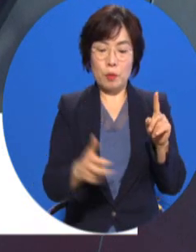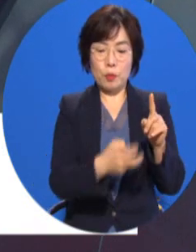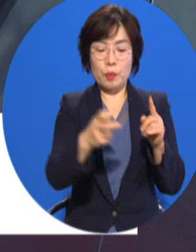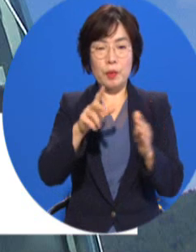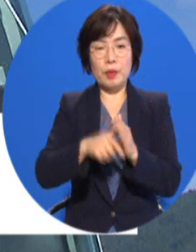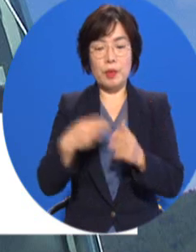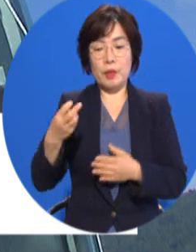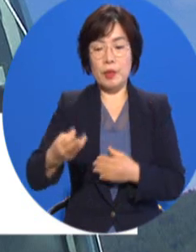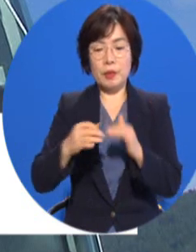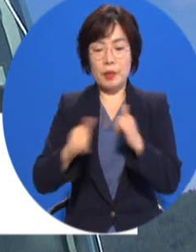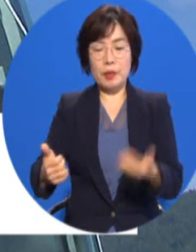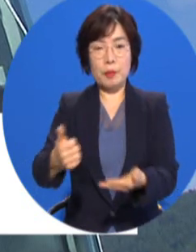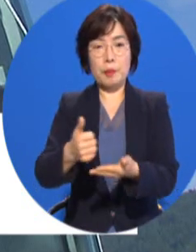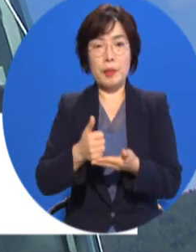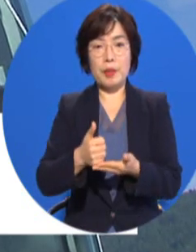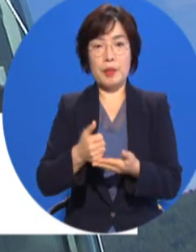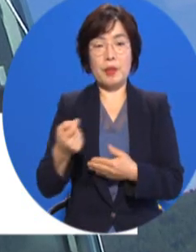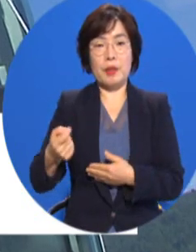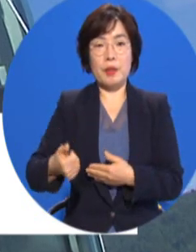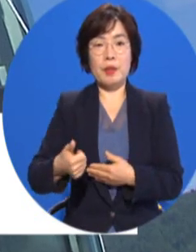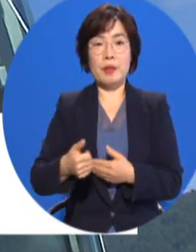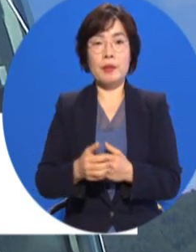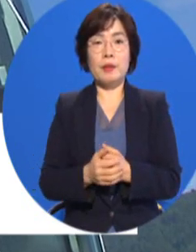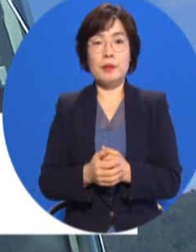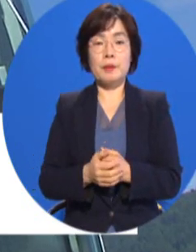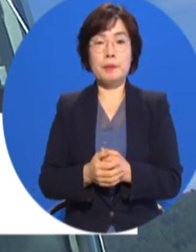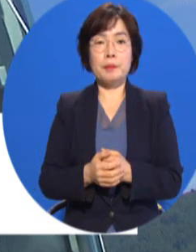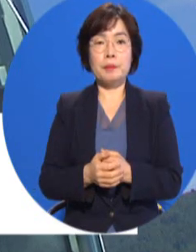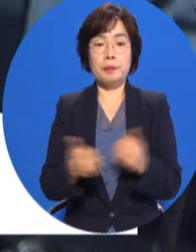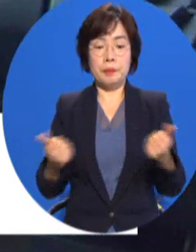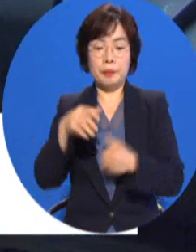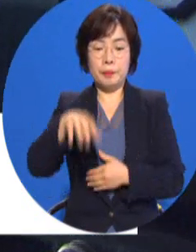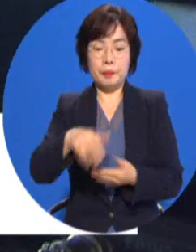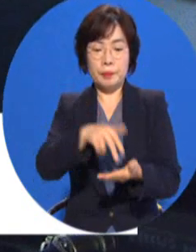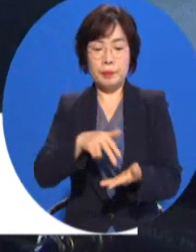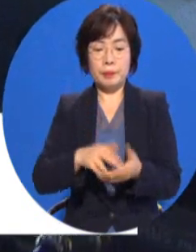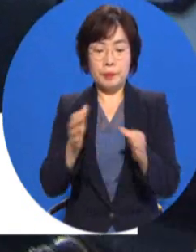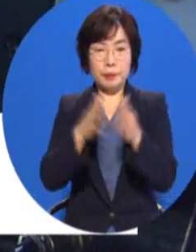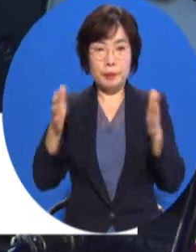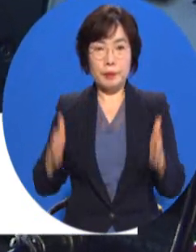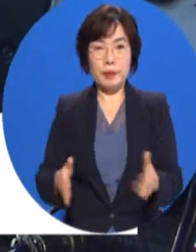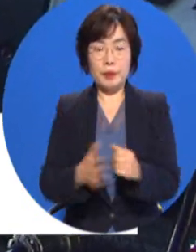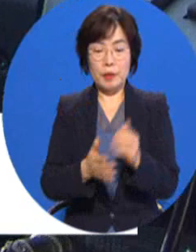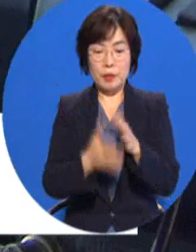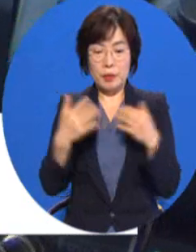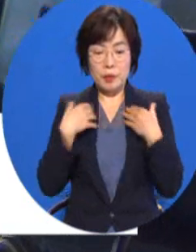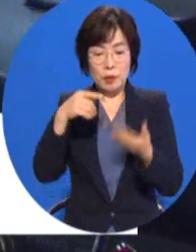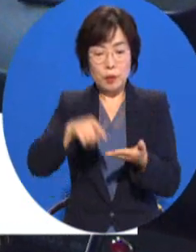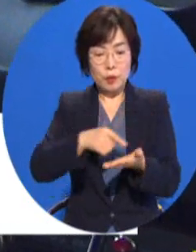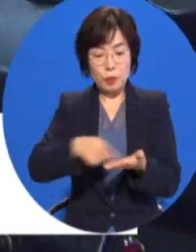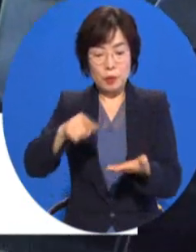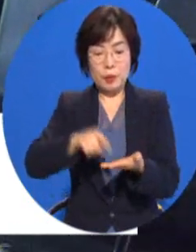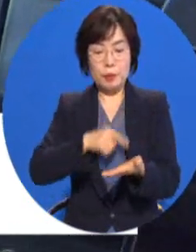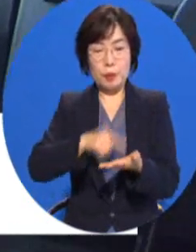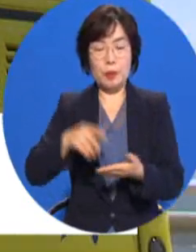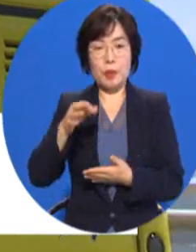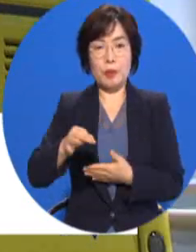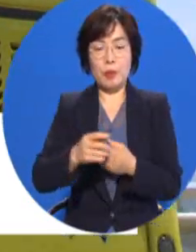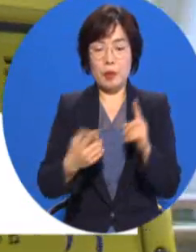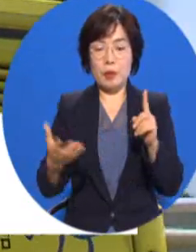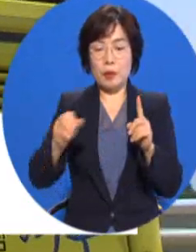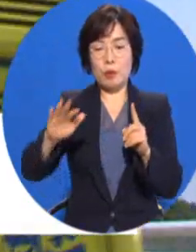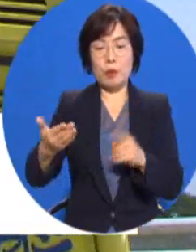운행당 13명이 이용하는 데 그쳤습니다. 여수시 의회는 이 기간 동안 시가 보전한 손실 보전금이